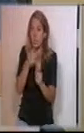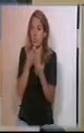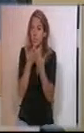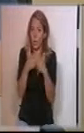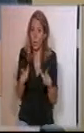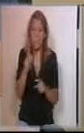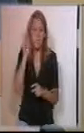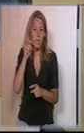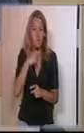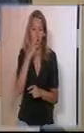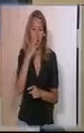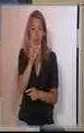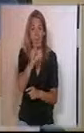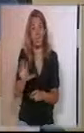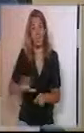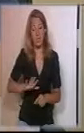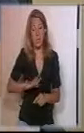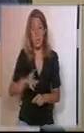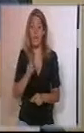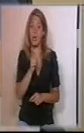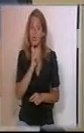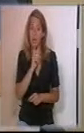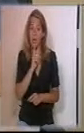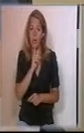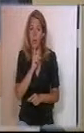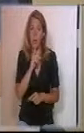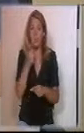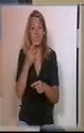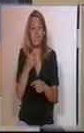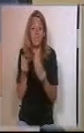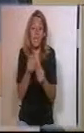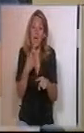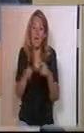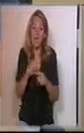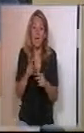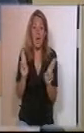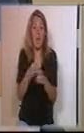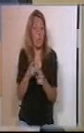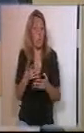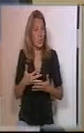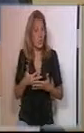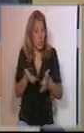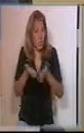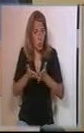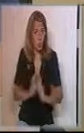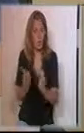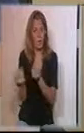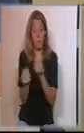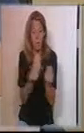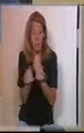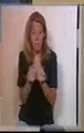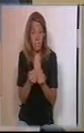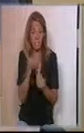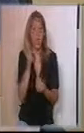jer svaki dan smo gledali pacijentkinje i žene koje iz nekog razloga ne mogu da iznesu trudnoću, znači ili